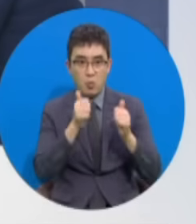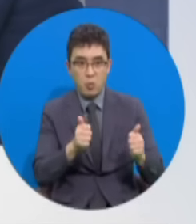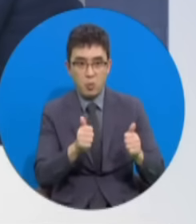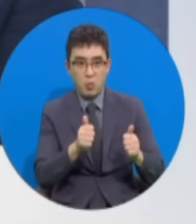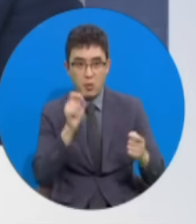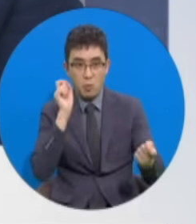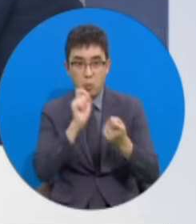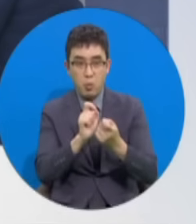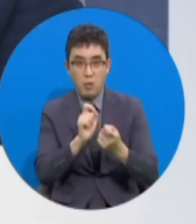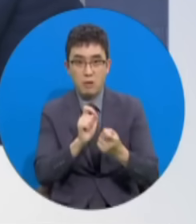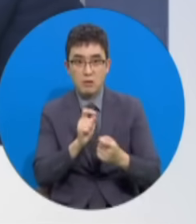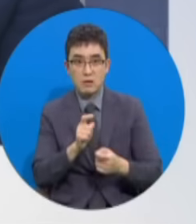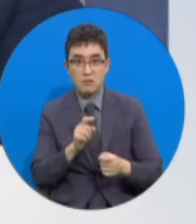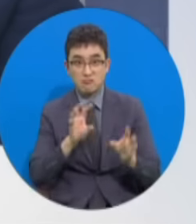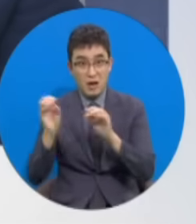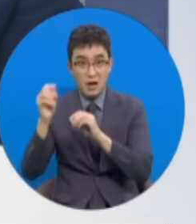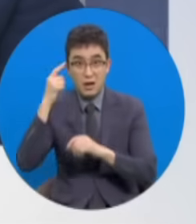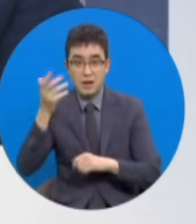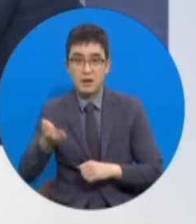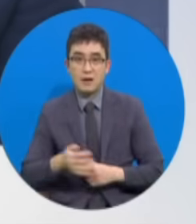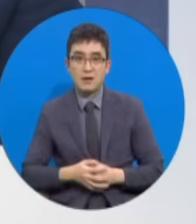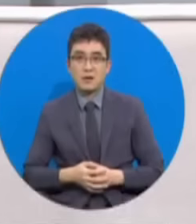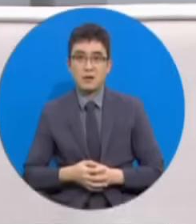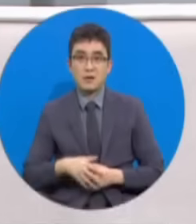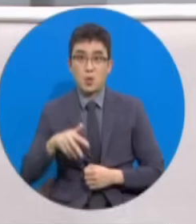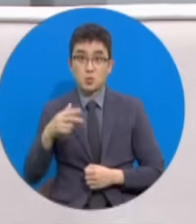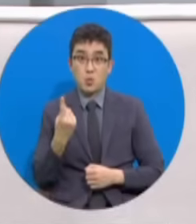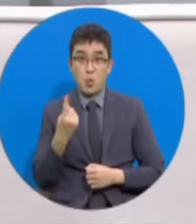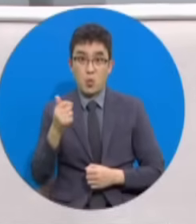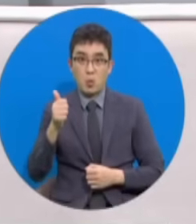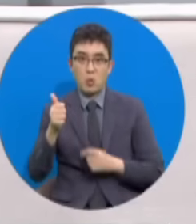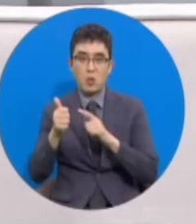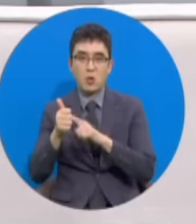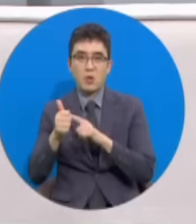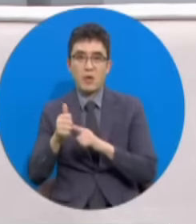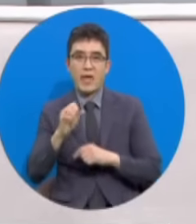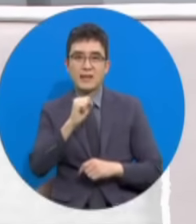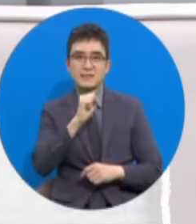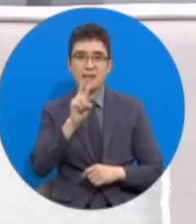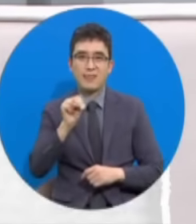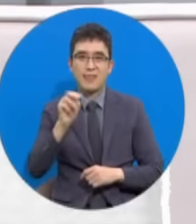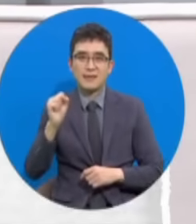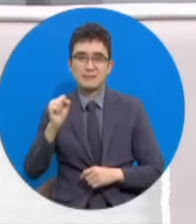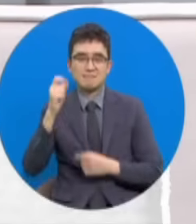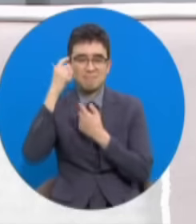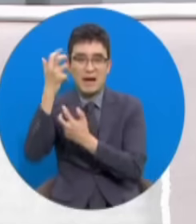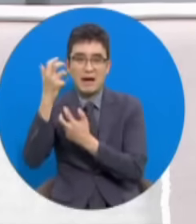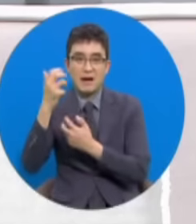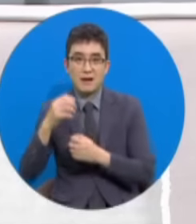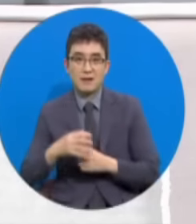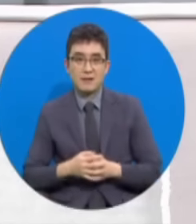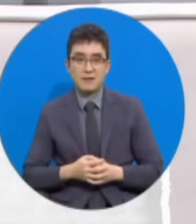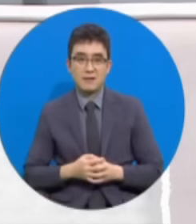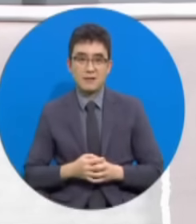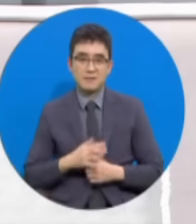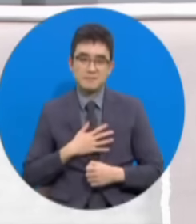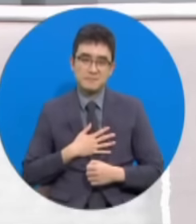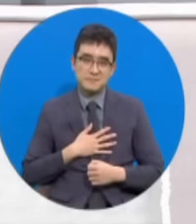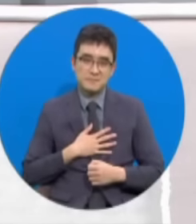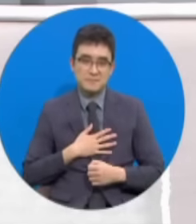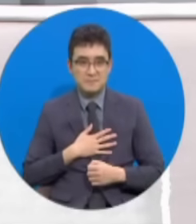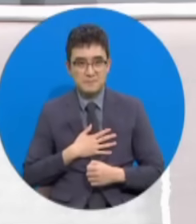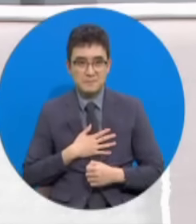건지. 그런데 조 전 장관이 SNS를 굉장히 좋아하잖아요. 예. 뭐 심정 변화 있고 좀 있으면 프로필 항상